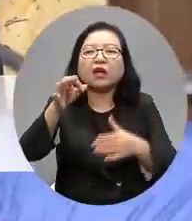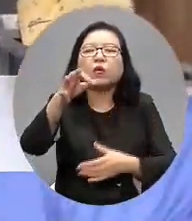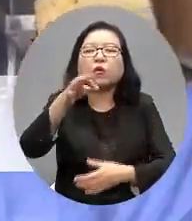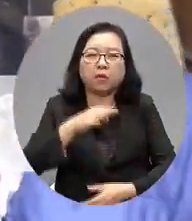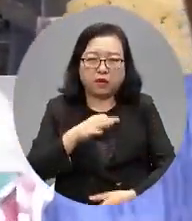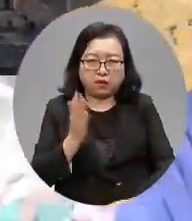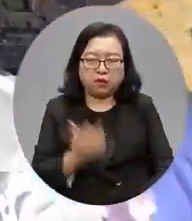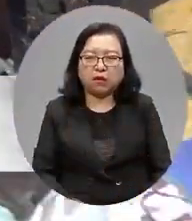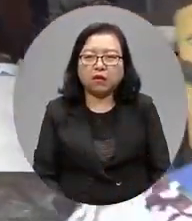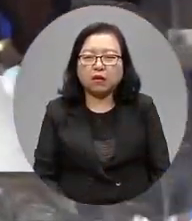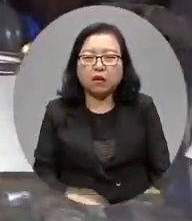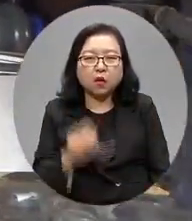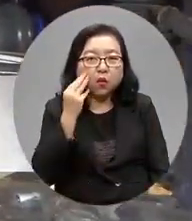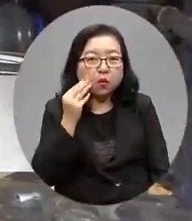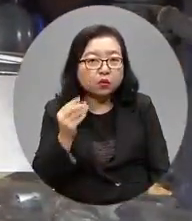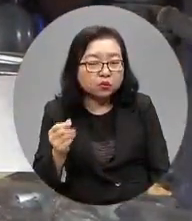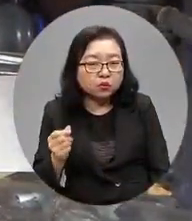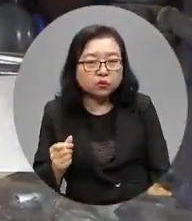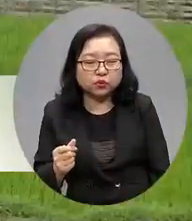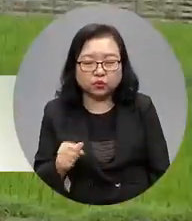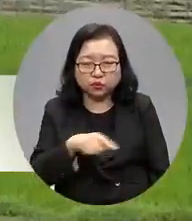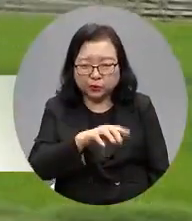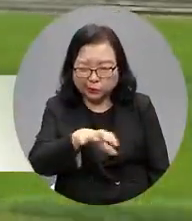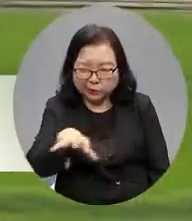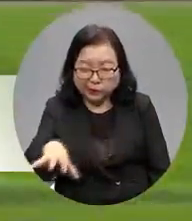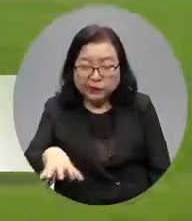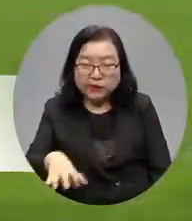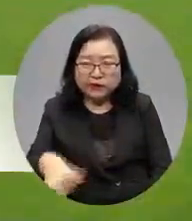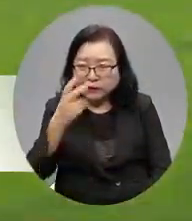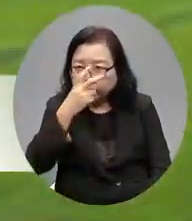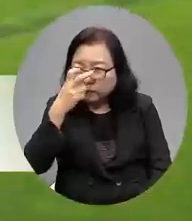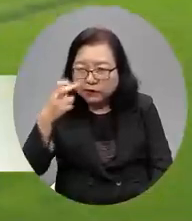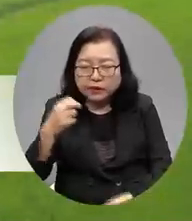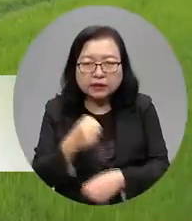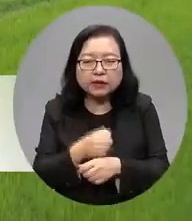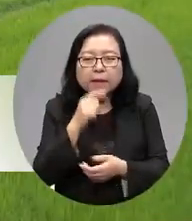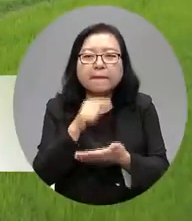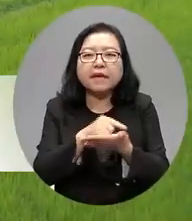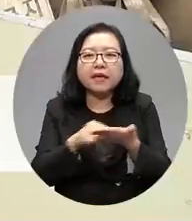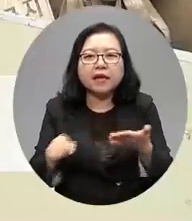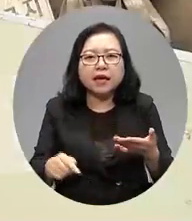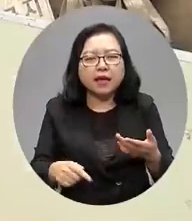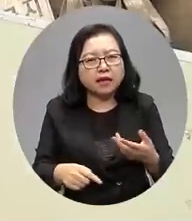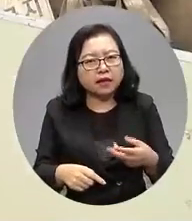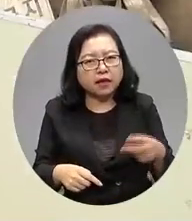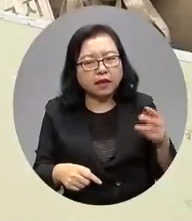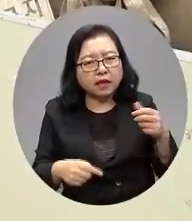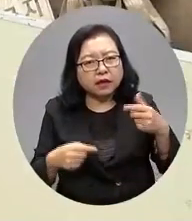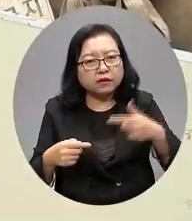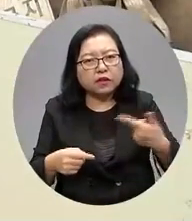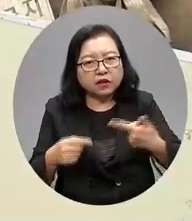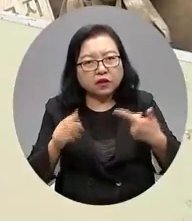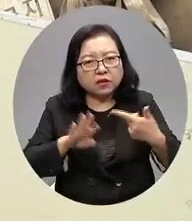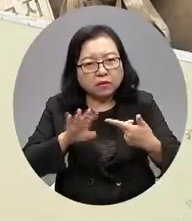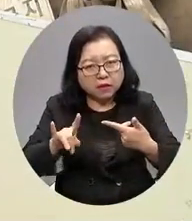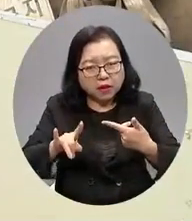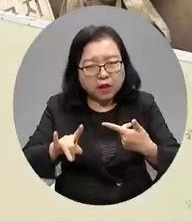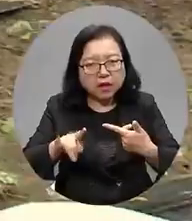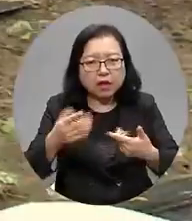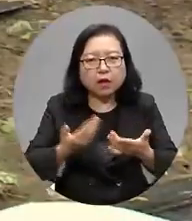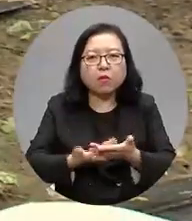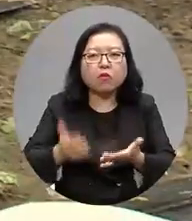됩니다 옥천군은 꼼꼼한 현장 조사를 통해 피해액에 여섯배 가까운 복구비를 승인받아 다고